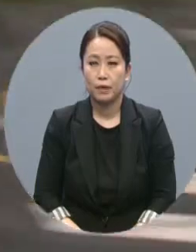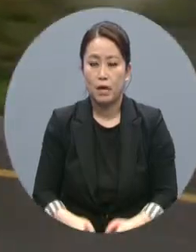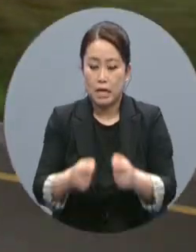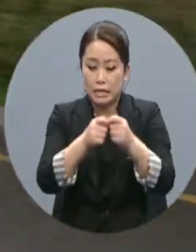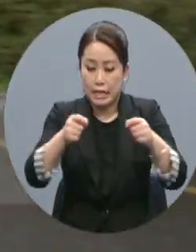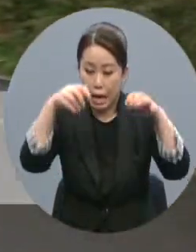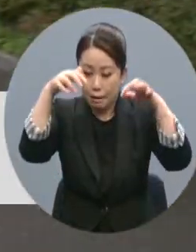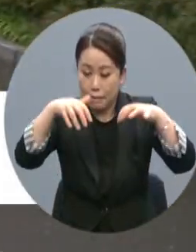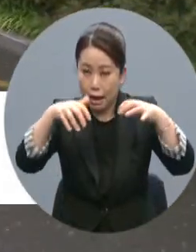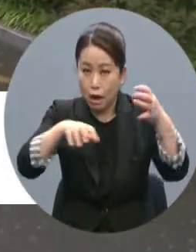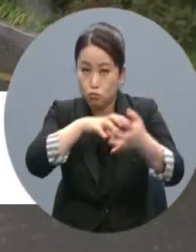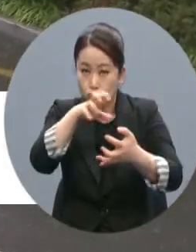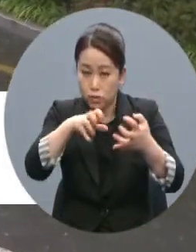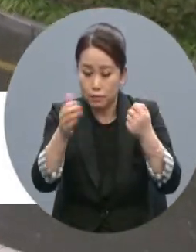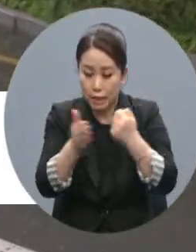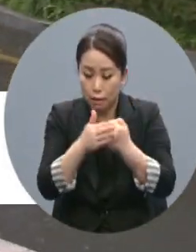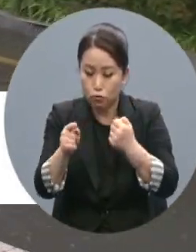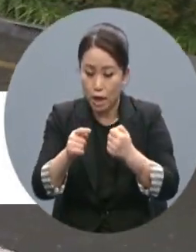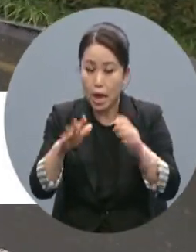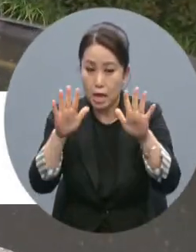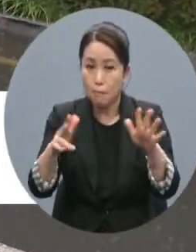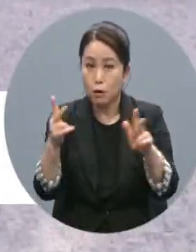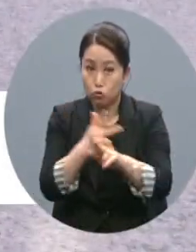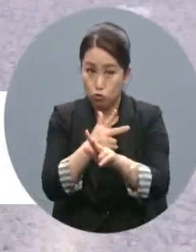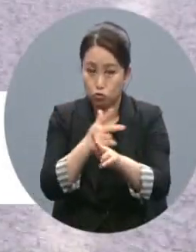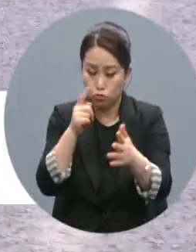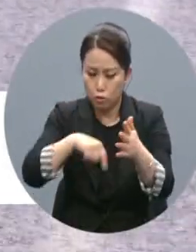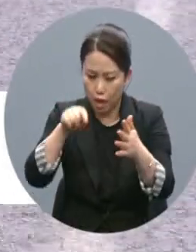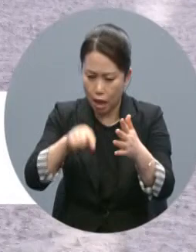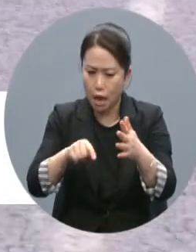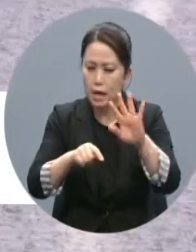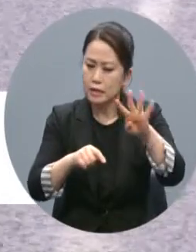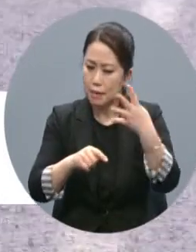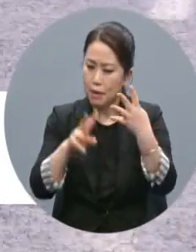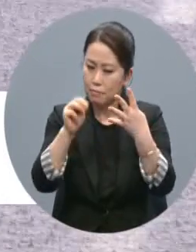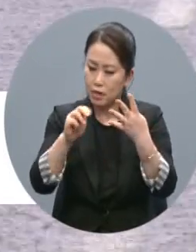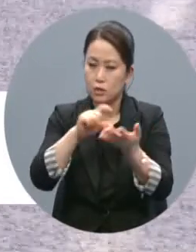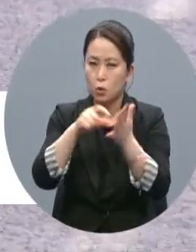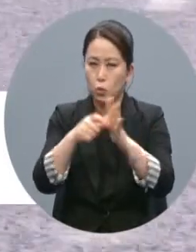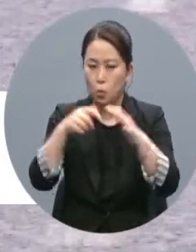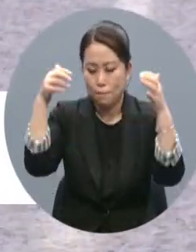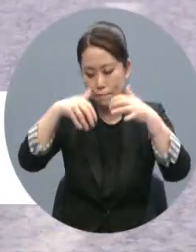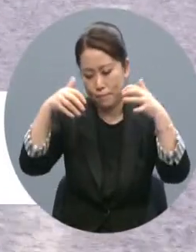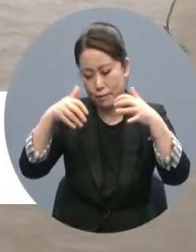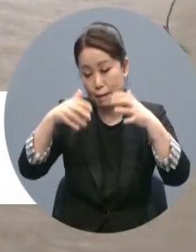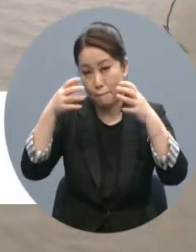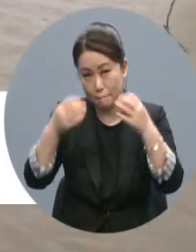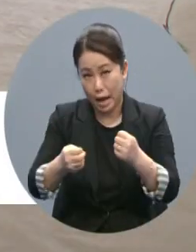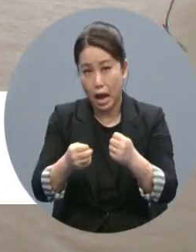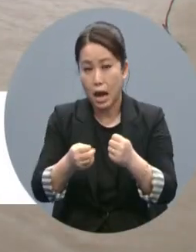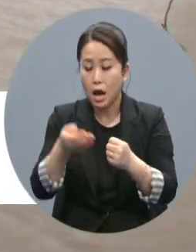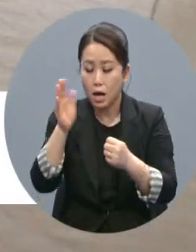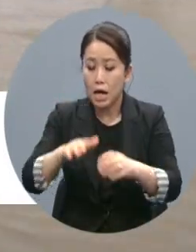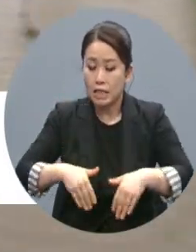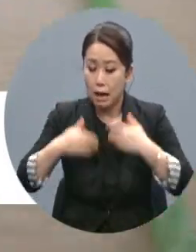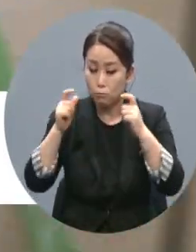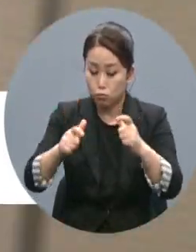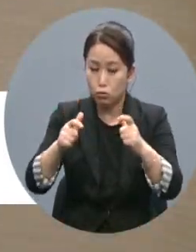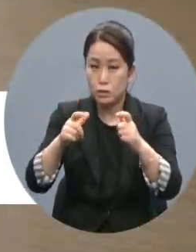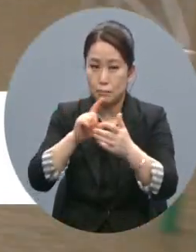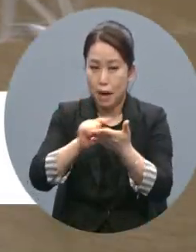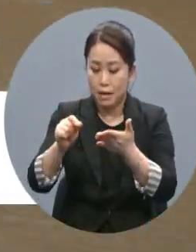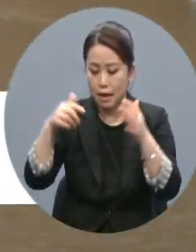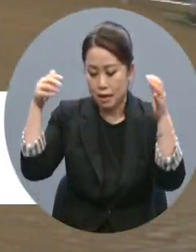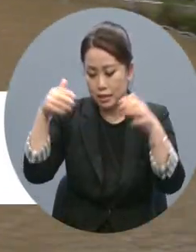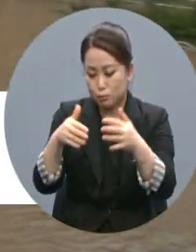장마 전선의 영향으로 이번 주에 반 부산에 400mm에 가까운 많은 비가 쏟아졌습니다. 남부지방에 집중호우를